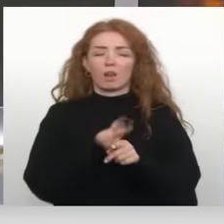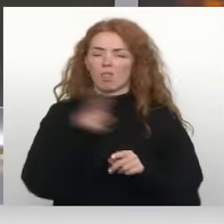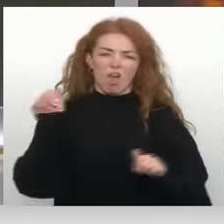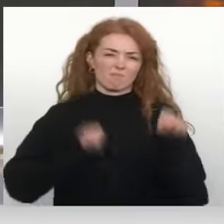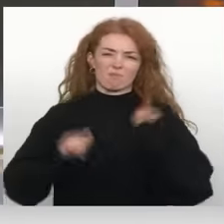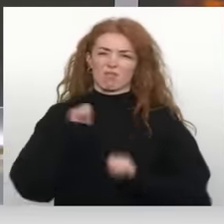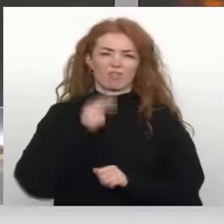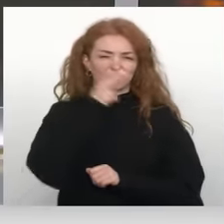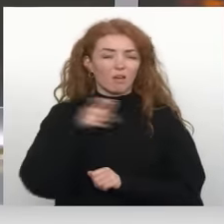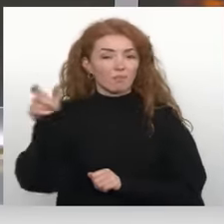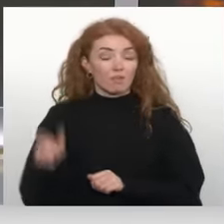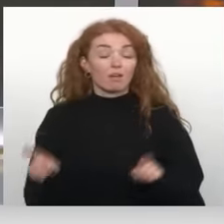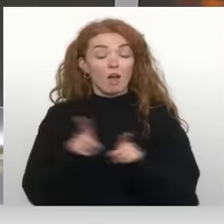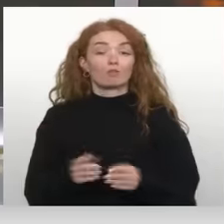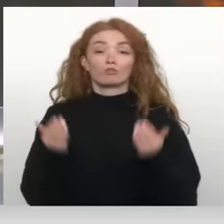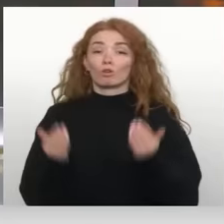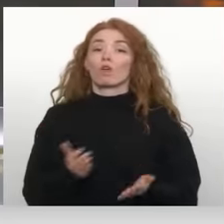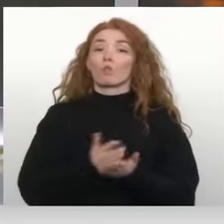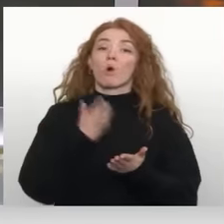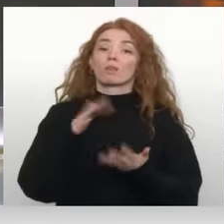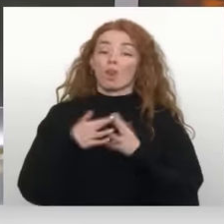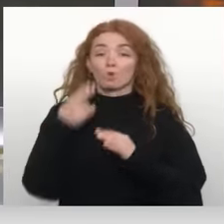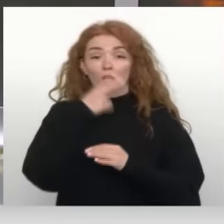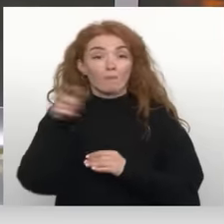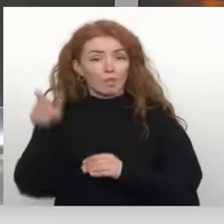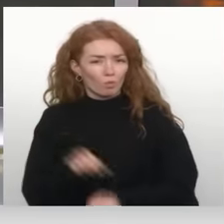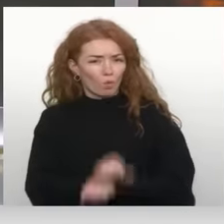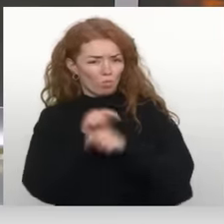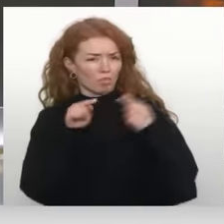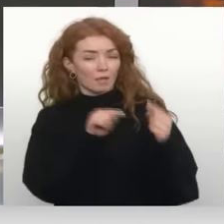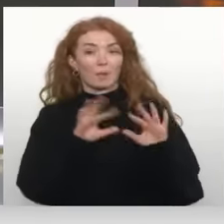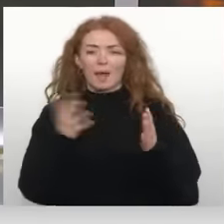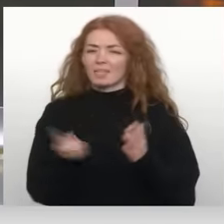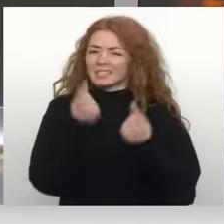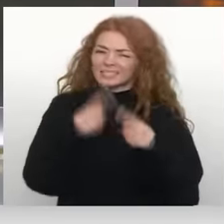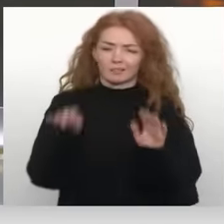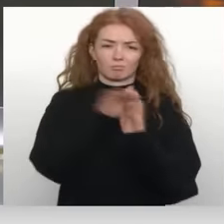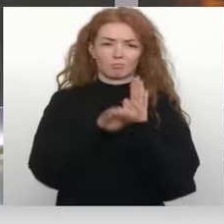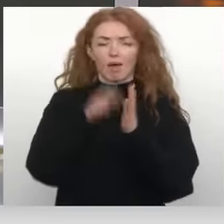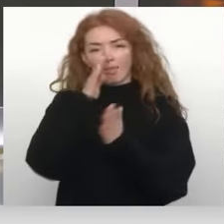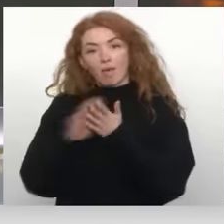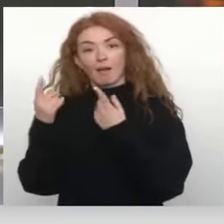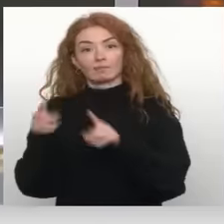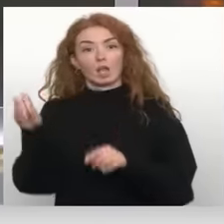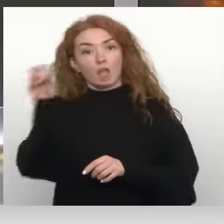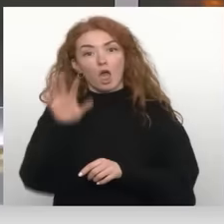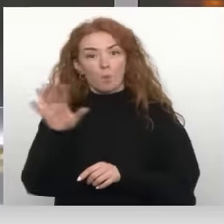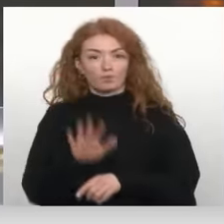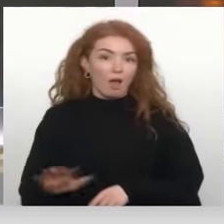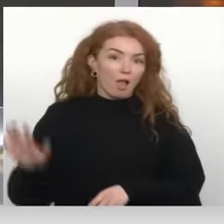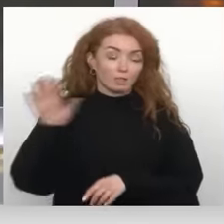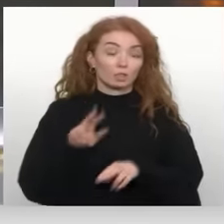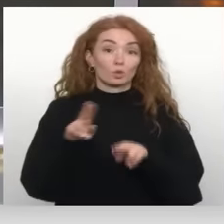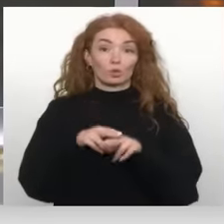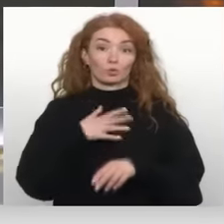Latvijā šodien notika lauksaimnieku protesti, tiesa ar citām prasībām nekā virknē Eiropas valstu pēdējo nedēļu laikā.